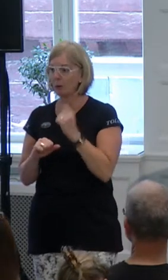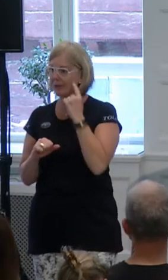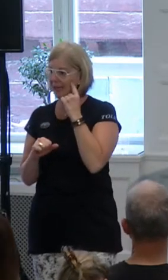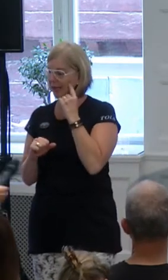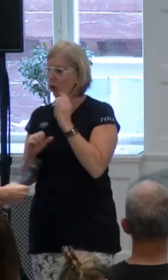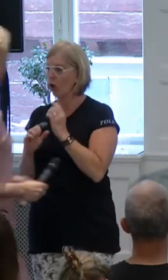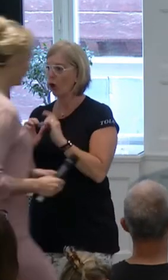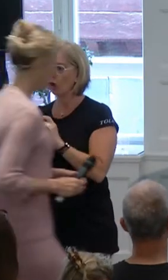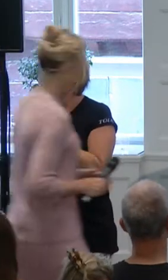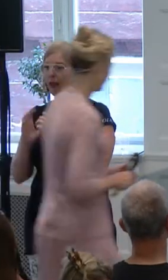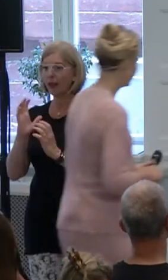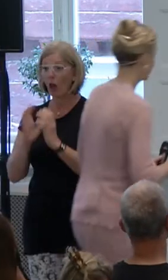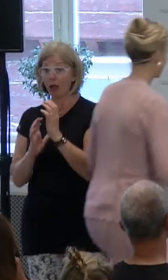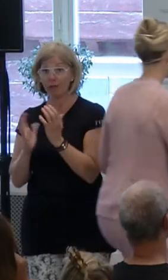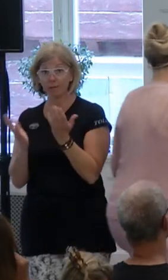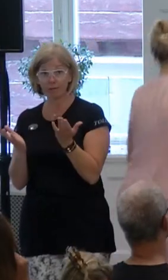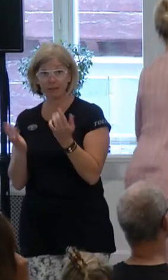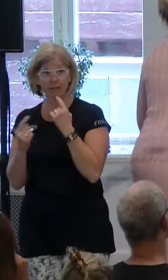säger ni?